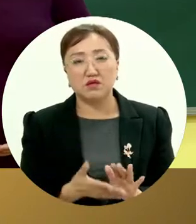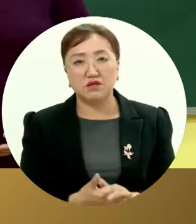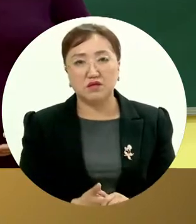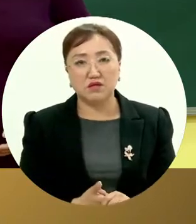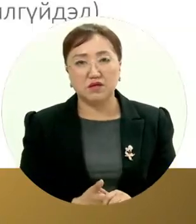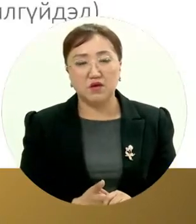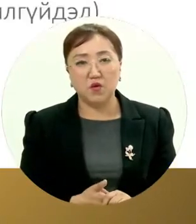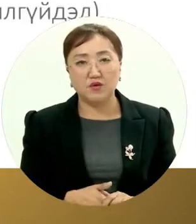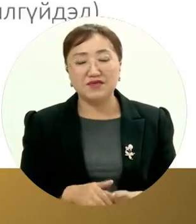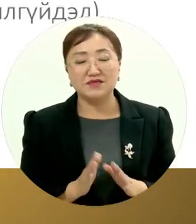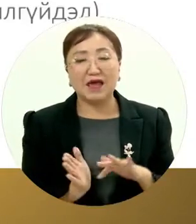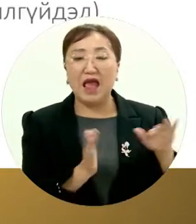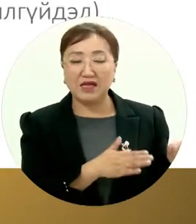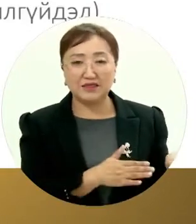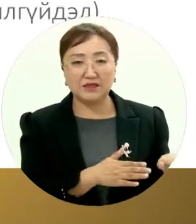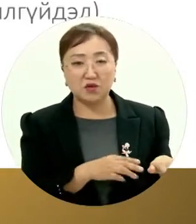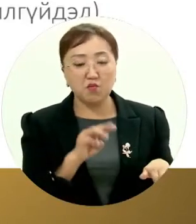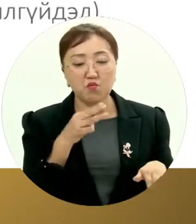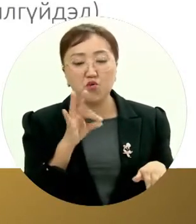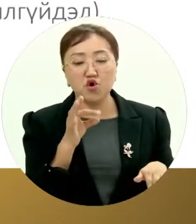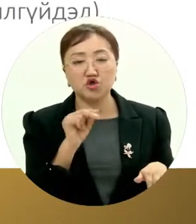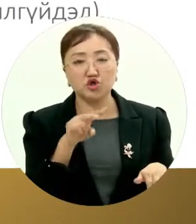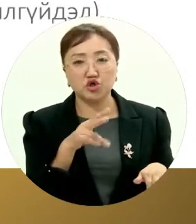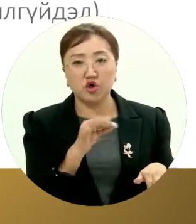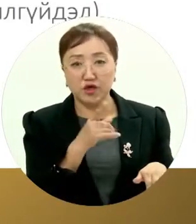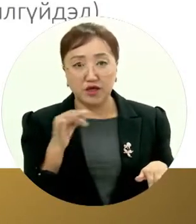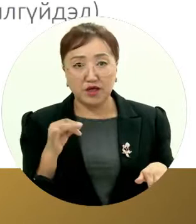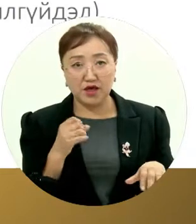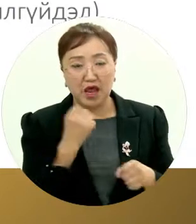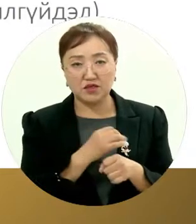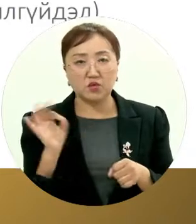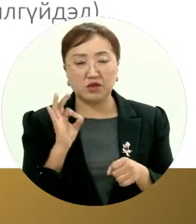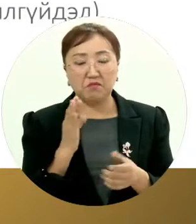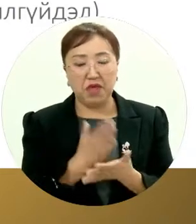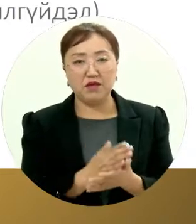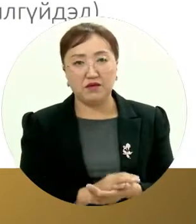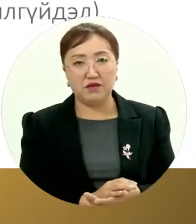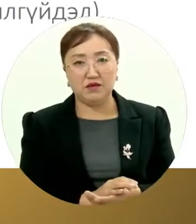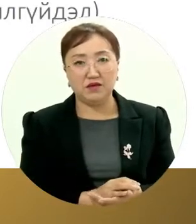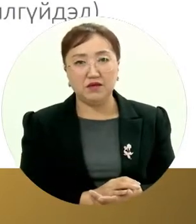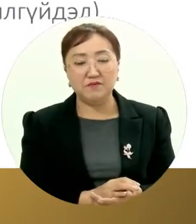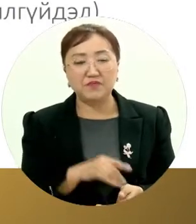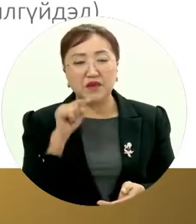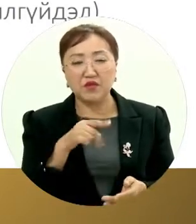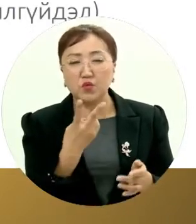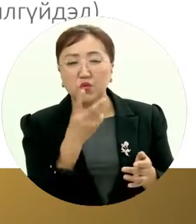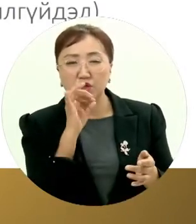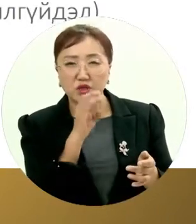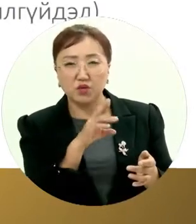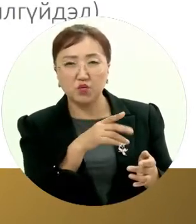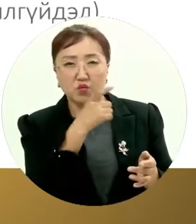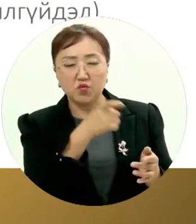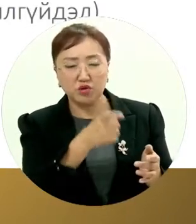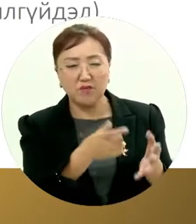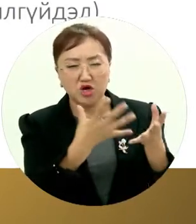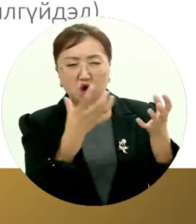үүнээс гадна мөчлөгийн ажилгүйдэл гэж байдаг. За мөчлөгийн ажилгүйдлийн үед бол хүмүүс үе